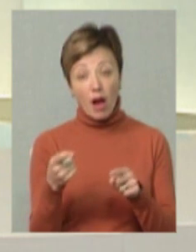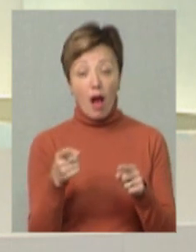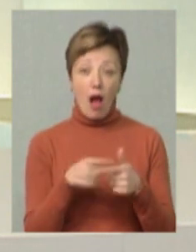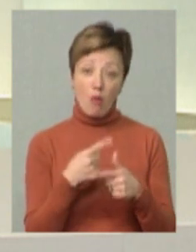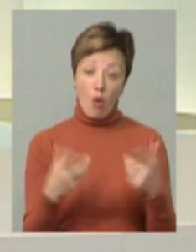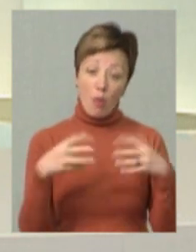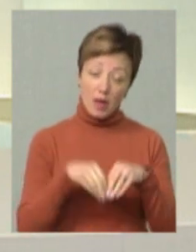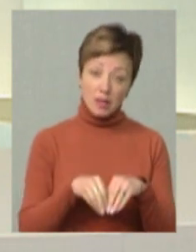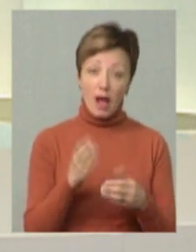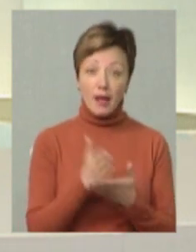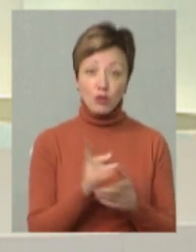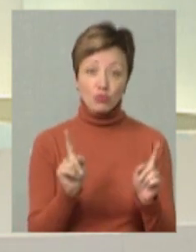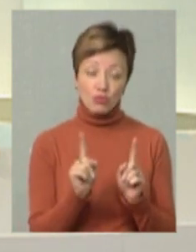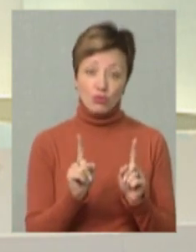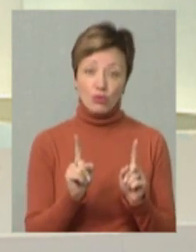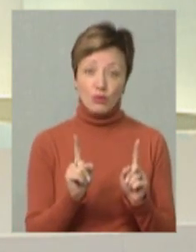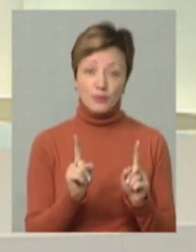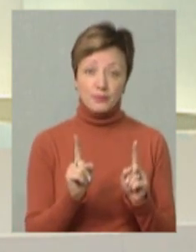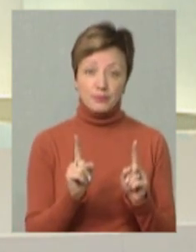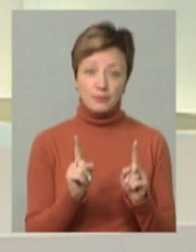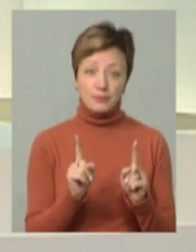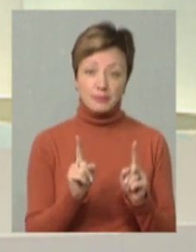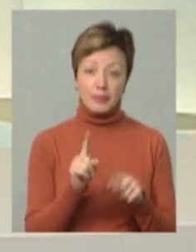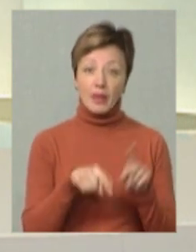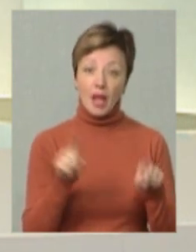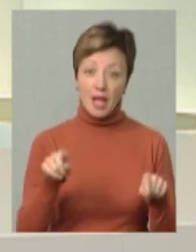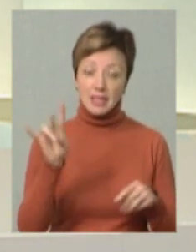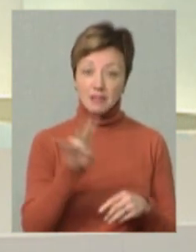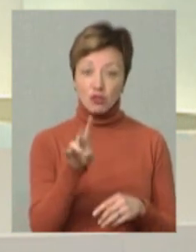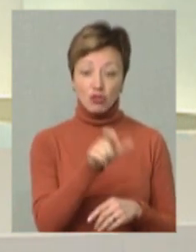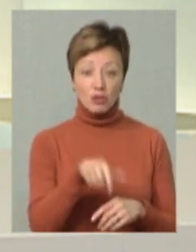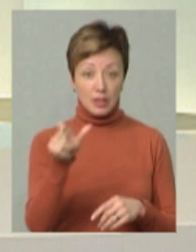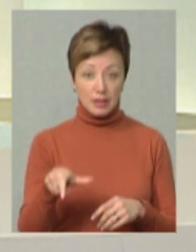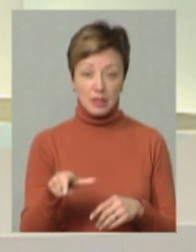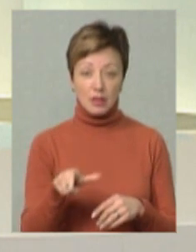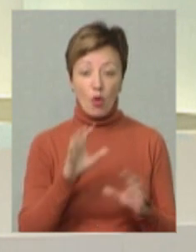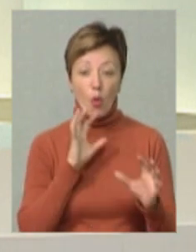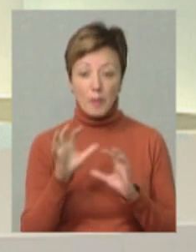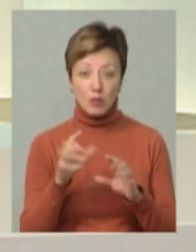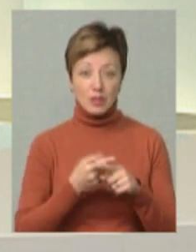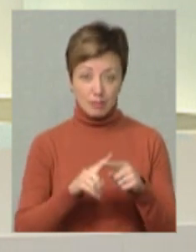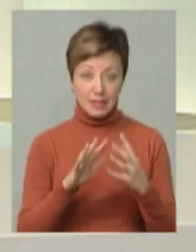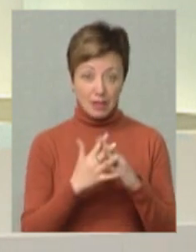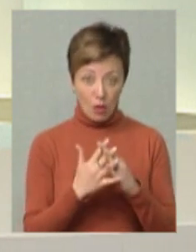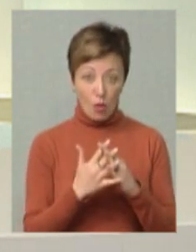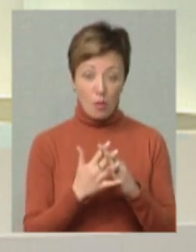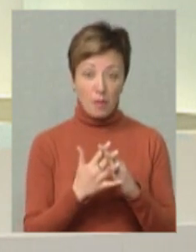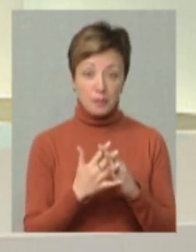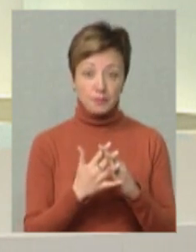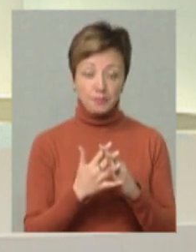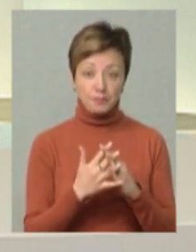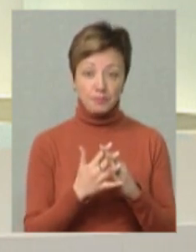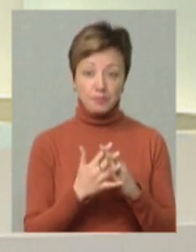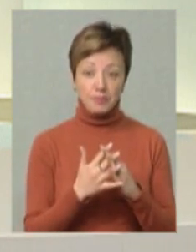або об'єднуються, а є, що деякі священники, які опікуються тим селом, є, чи